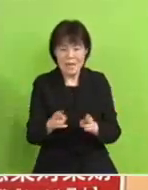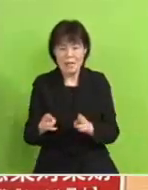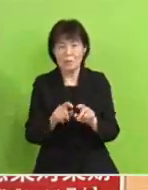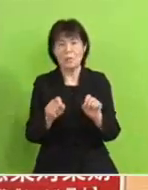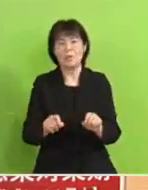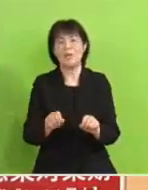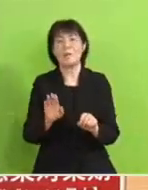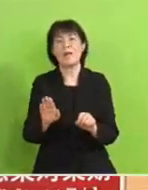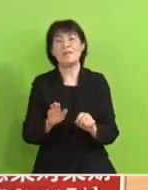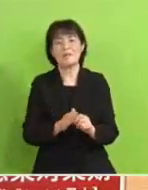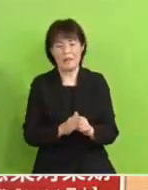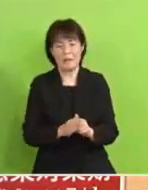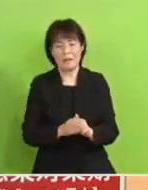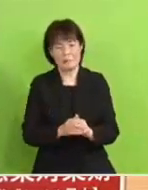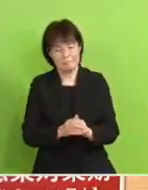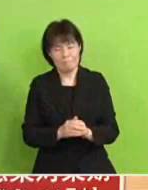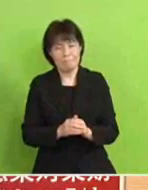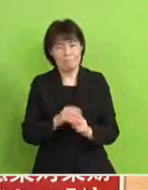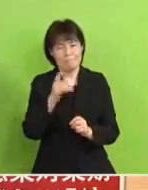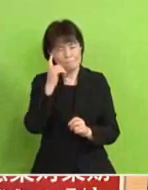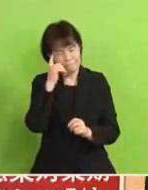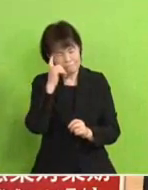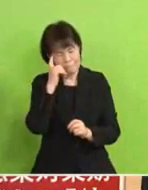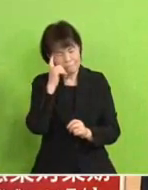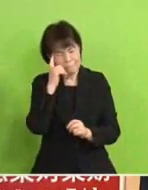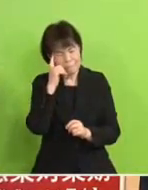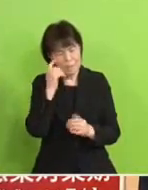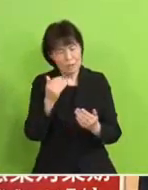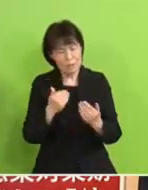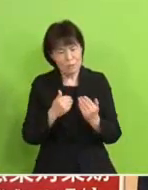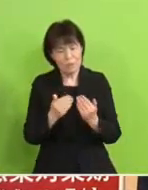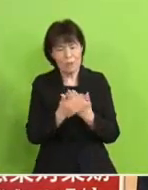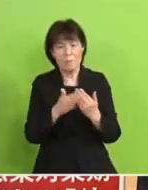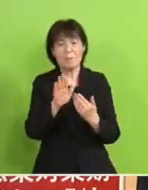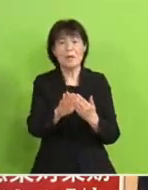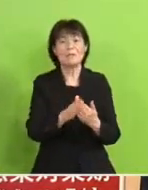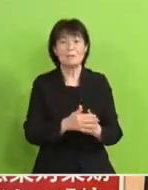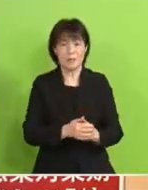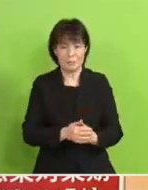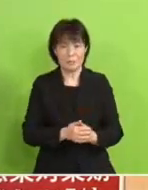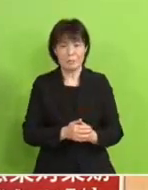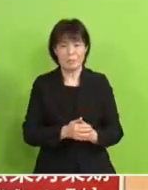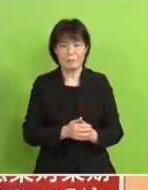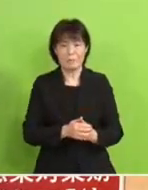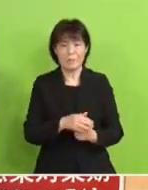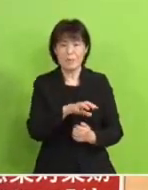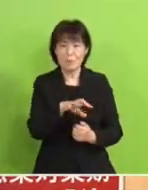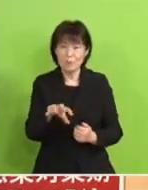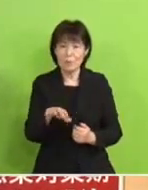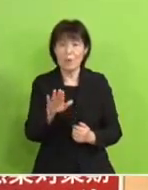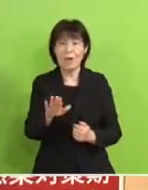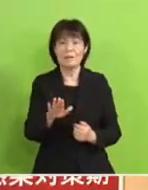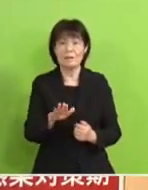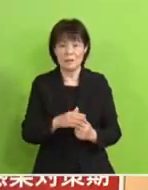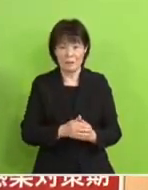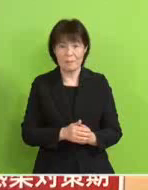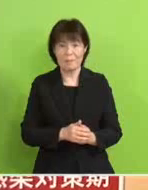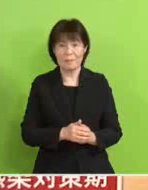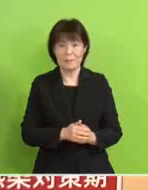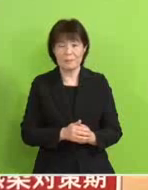題で少し考えさせられることがあります。そういうことでありますから、